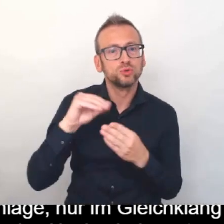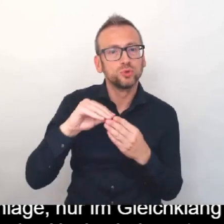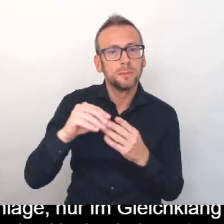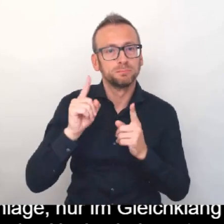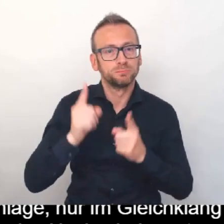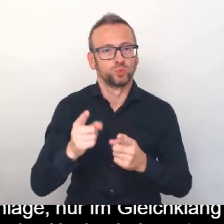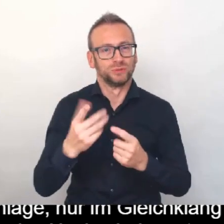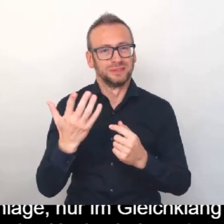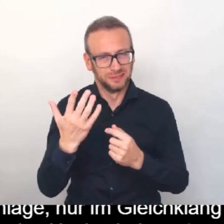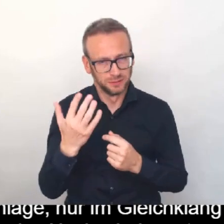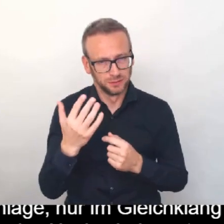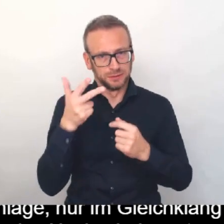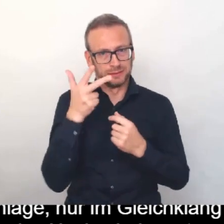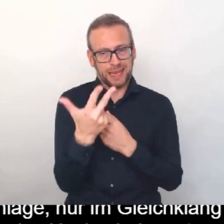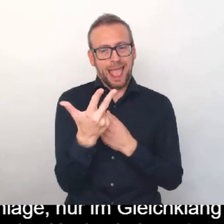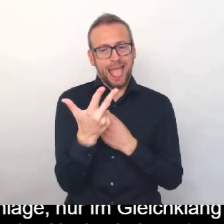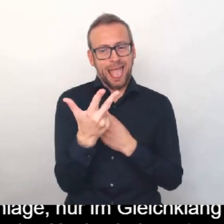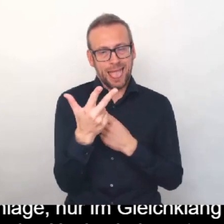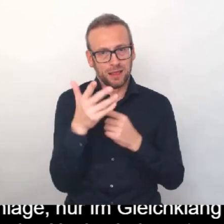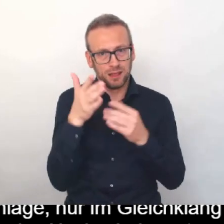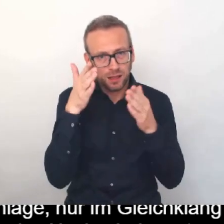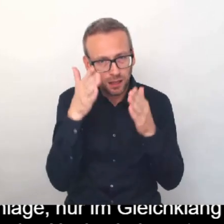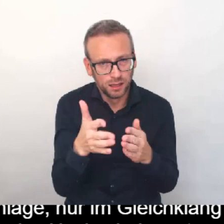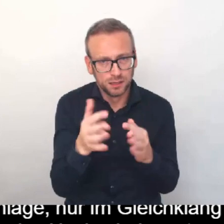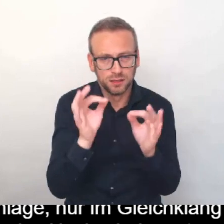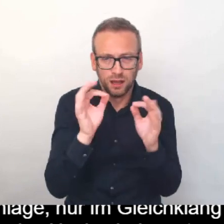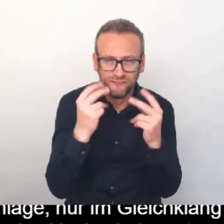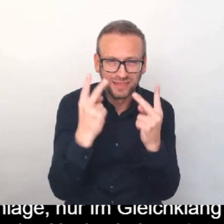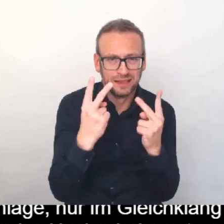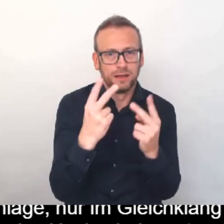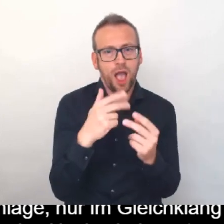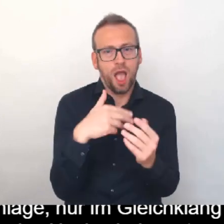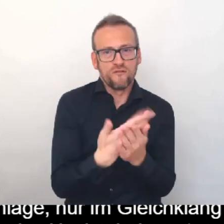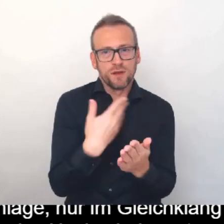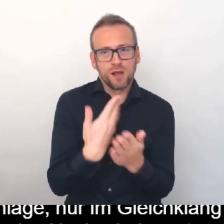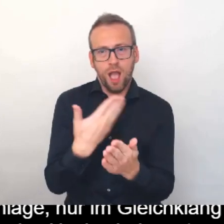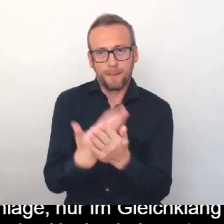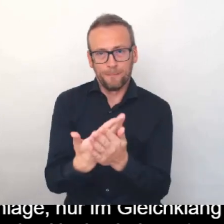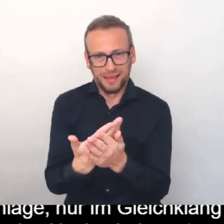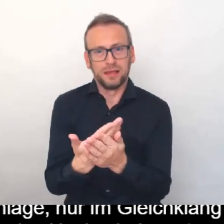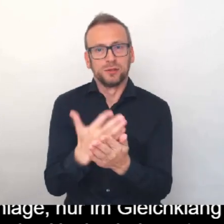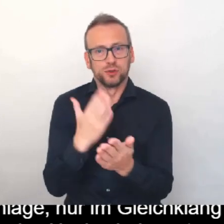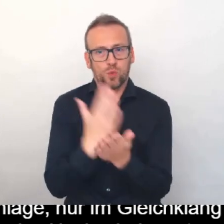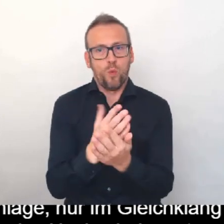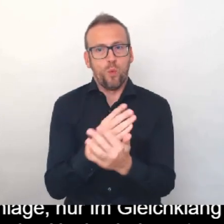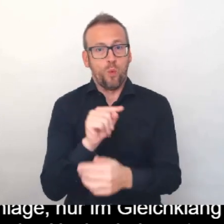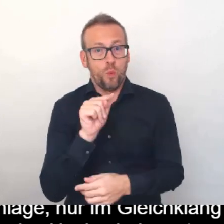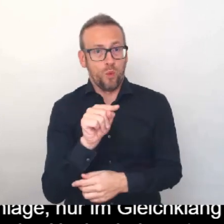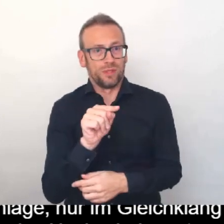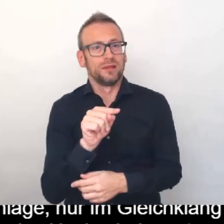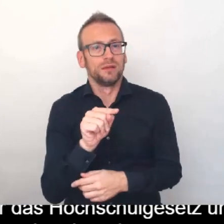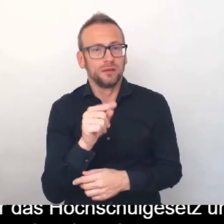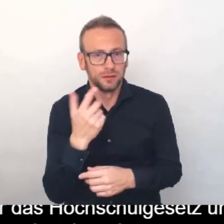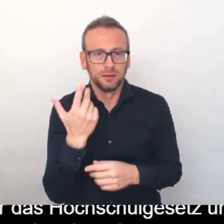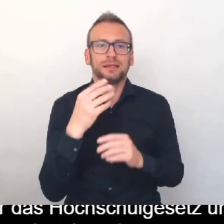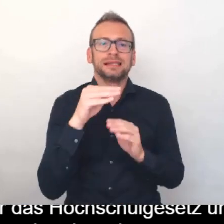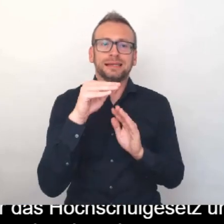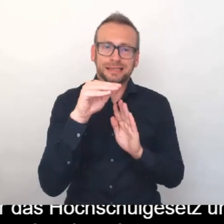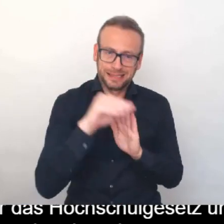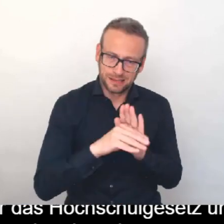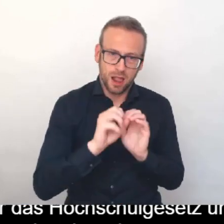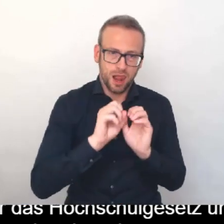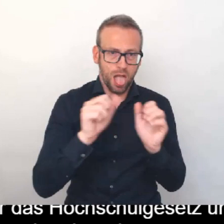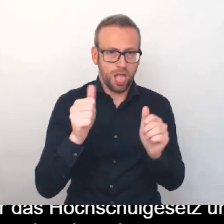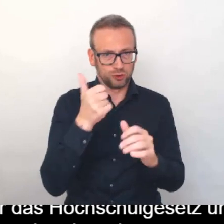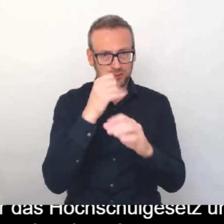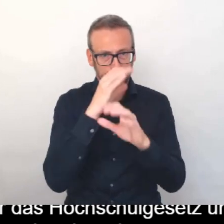1100 grundfinanzierten Stellen belegt. Eine einmalige Sache in Deutschland. Das ist ein